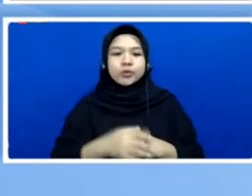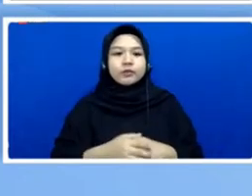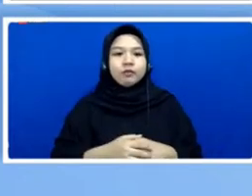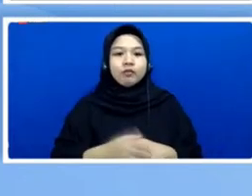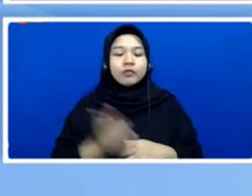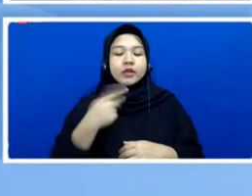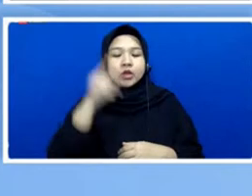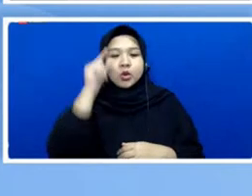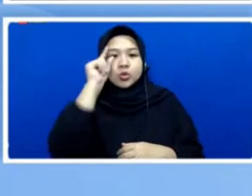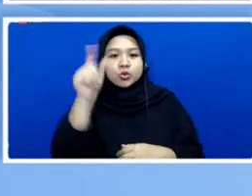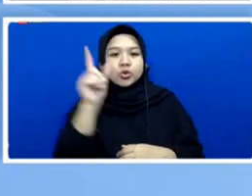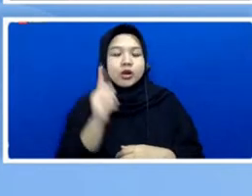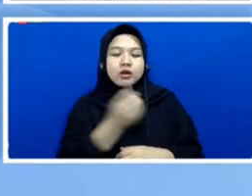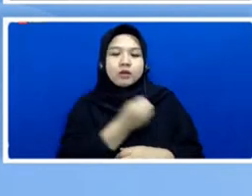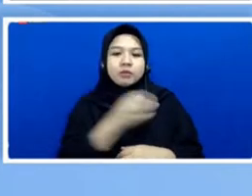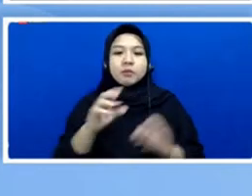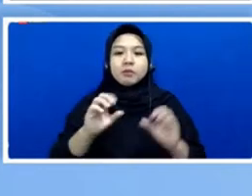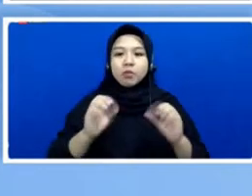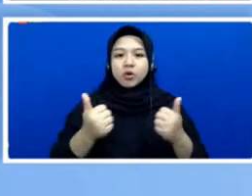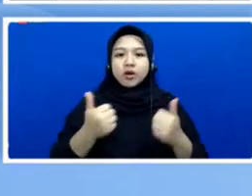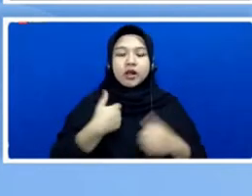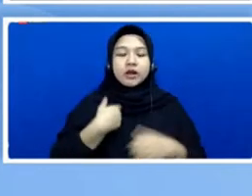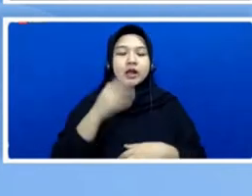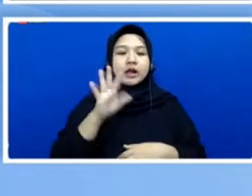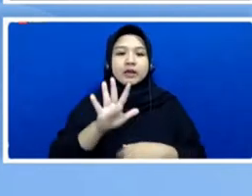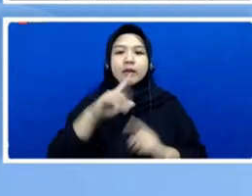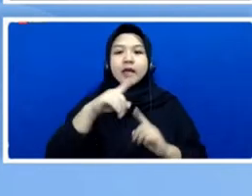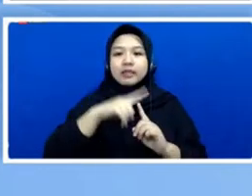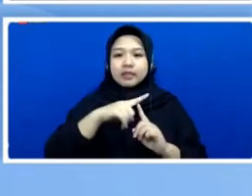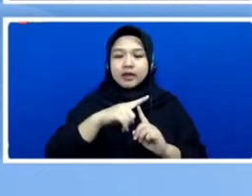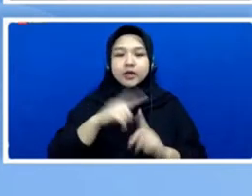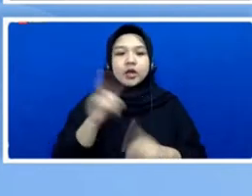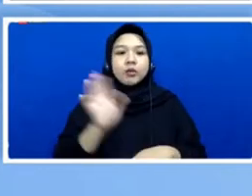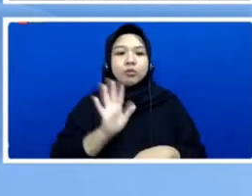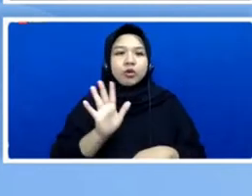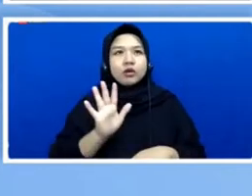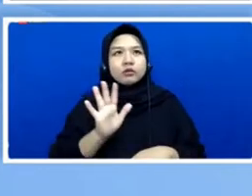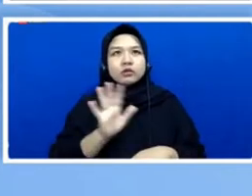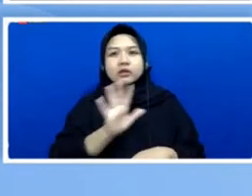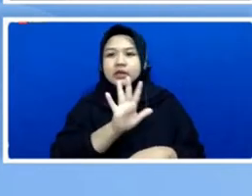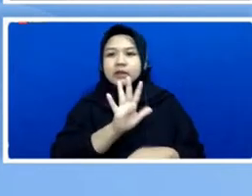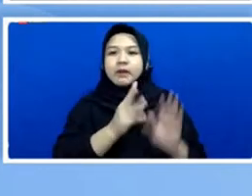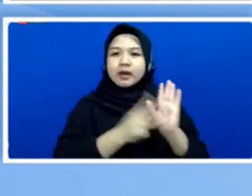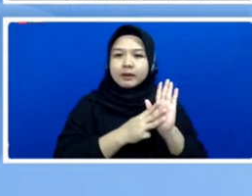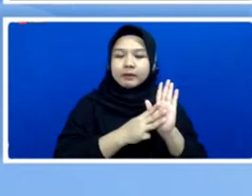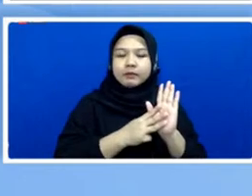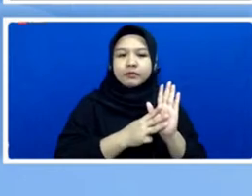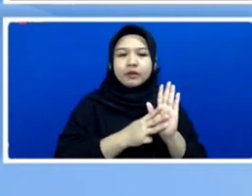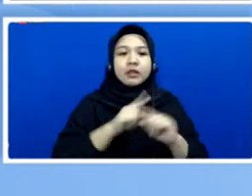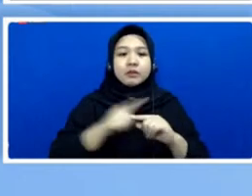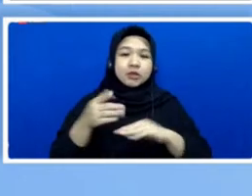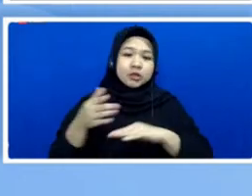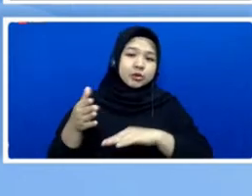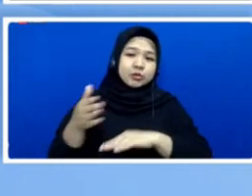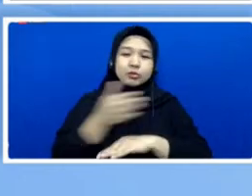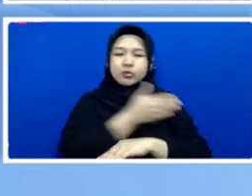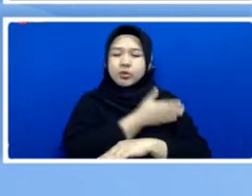mengusulkan beberapa model, ada 5T. Bukan 5T, 5M ya, tapi jauh sebelum kemudian